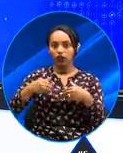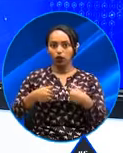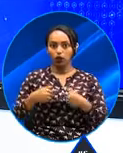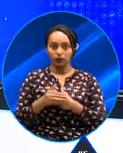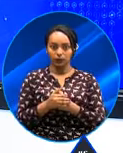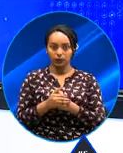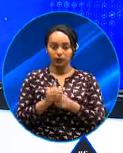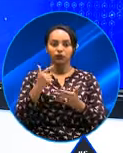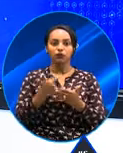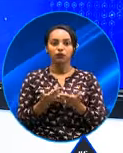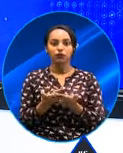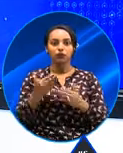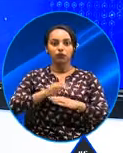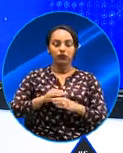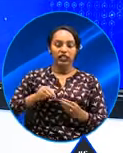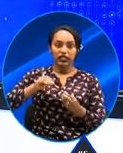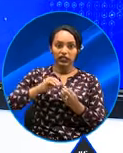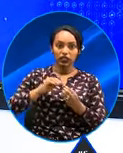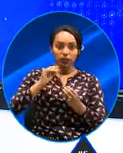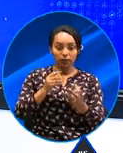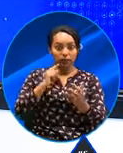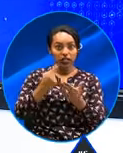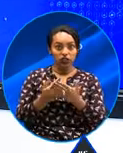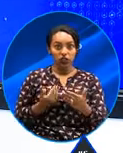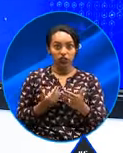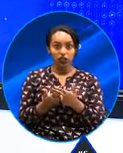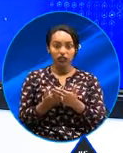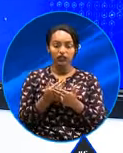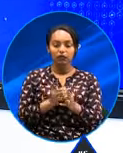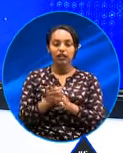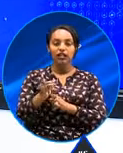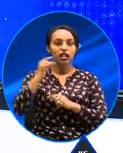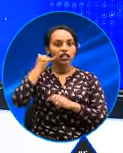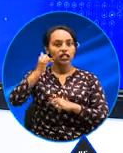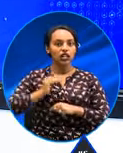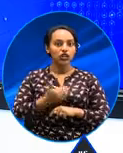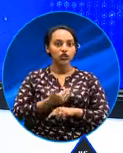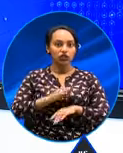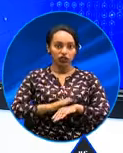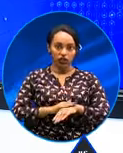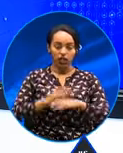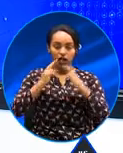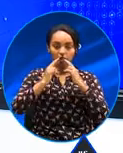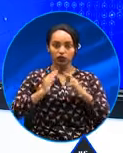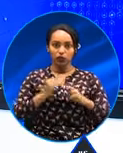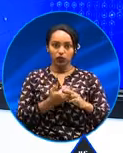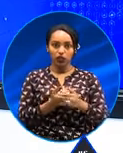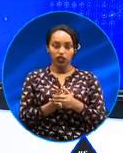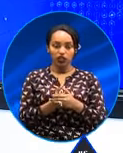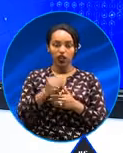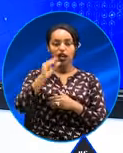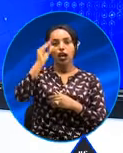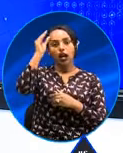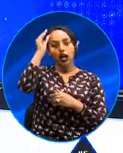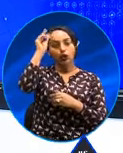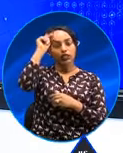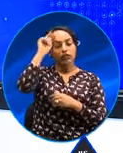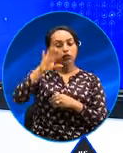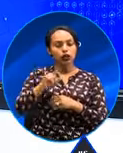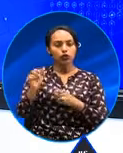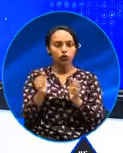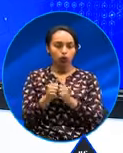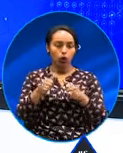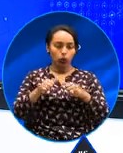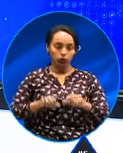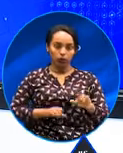ተክለዋል። በዚህ ጉዳይ ላይ ተጨማሪ መረጃ ሊያደርሰን በቀጥታ የስልክ መስመራችን ላይ ሪፖርተራችን ሄኖክ ተሰማ ይገኛል። ከእሱ